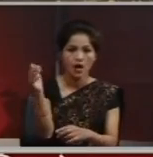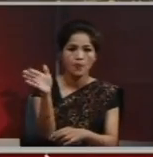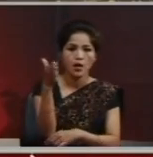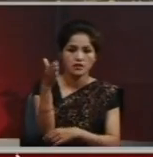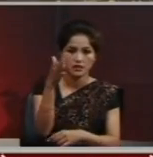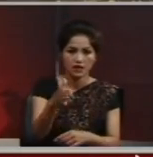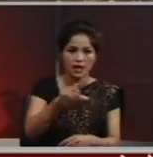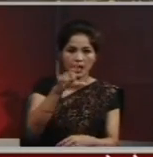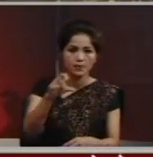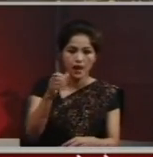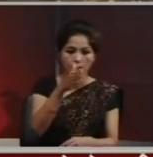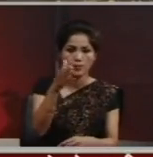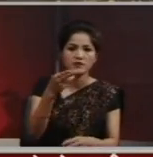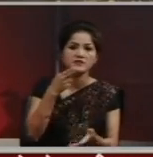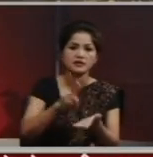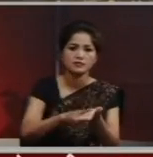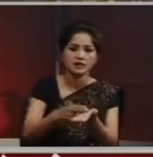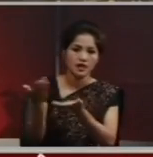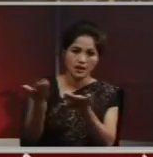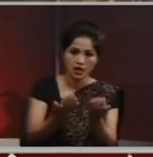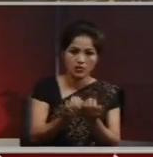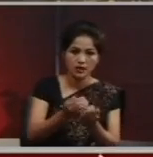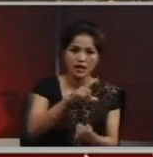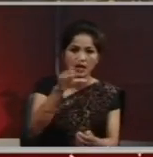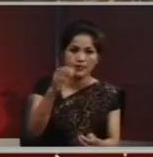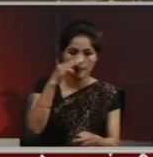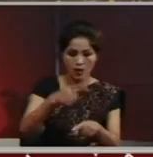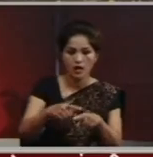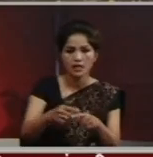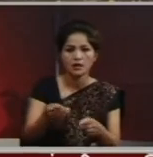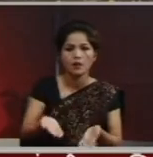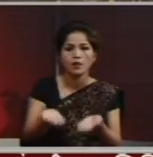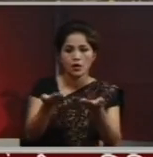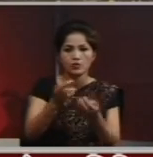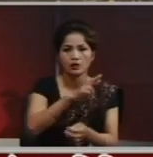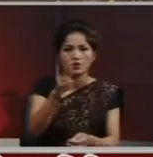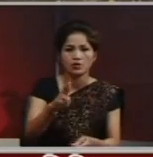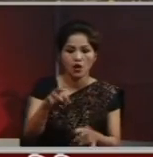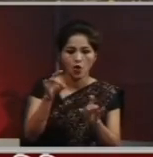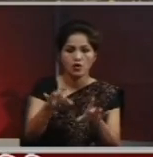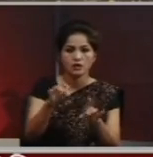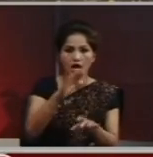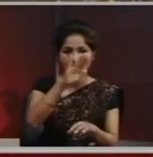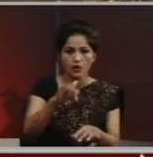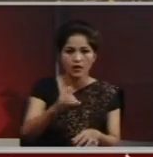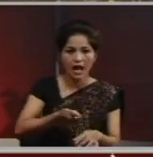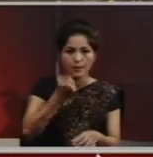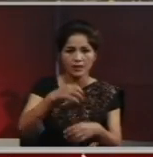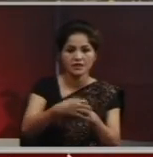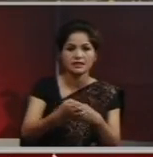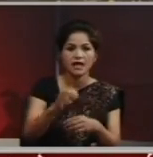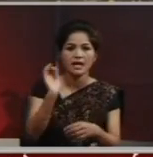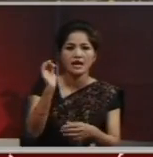महतले नेपाल भ्रमणको निमन्त्रणा दिँदै नेपालमा लगानी बढाउन र अस्ट्रेलिया आउने आफ्ना